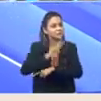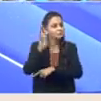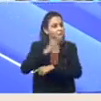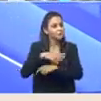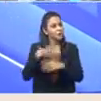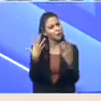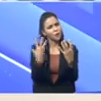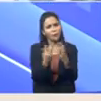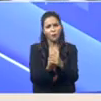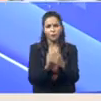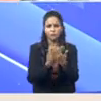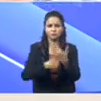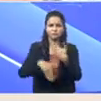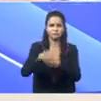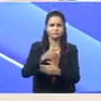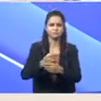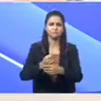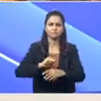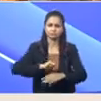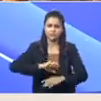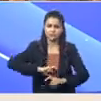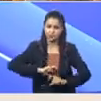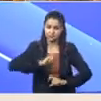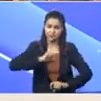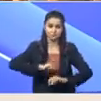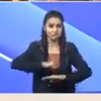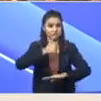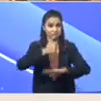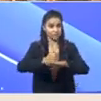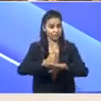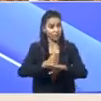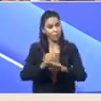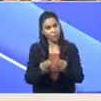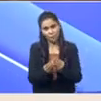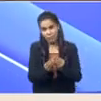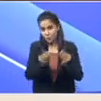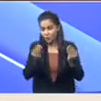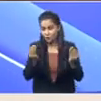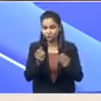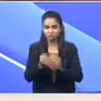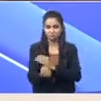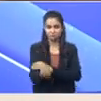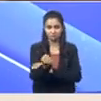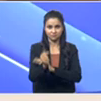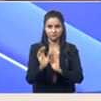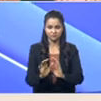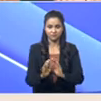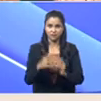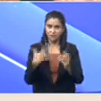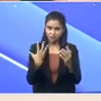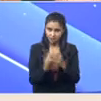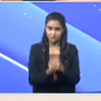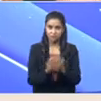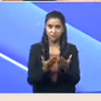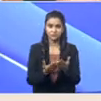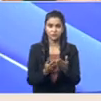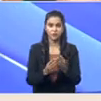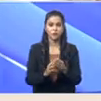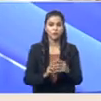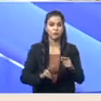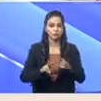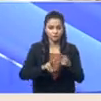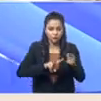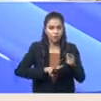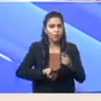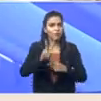हम सब आत्मनिर्भर भारत के इस अभियान को और मजबूत करते हैं। हम वोकल फॉर